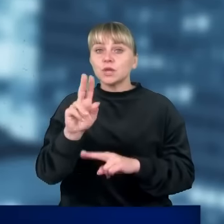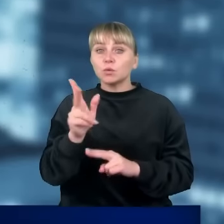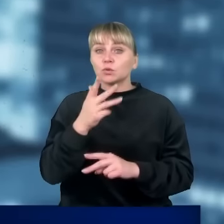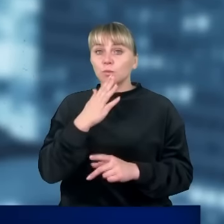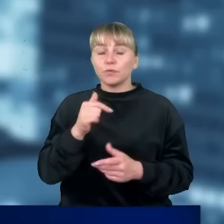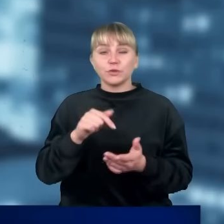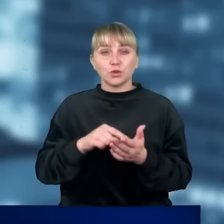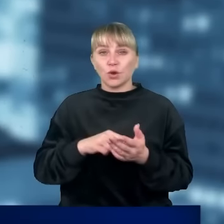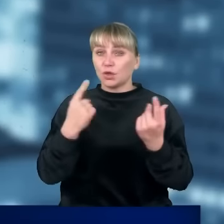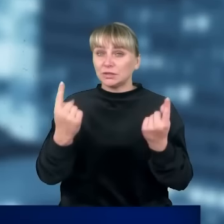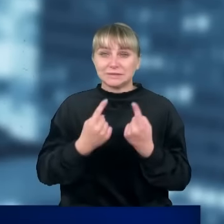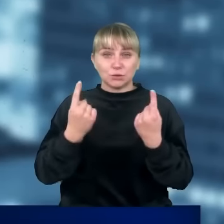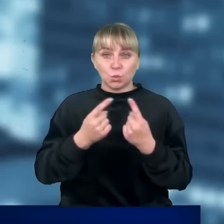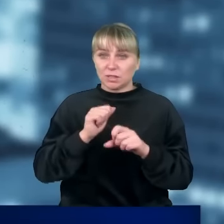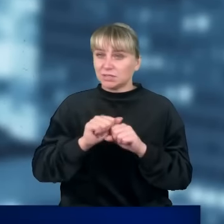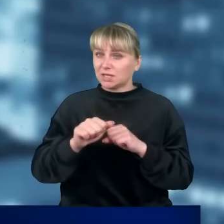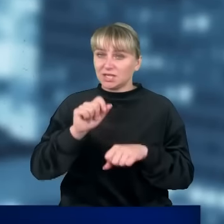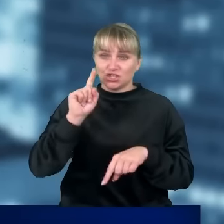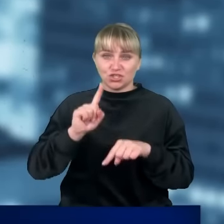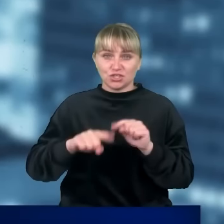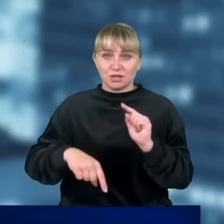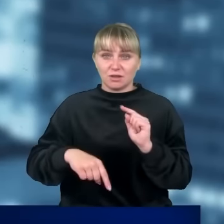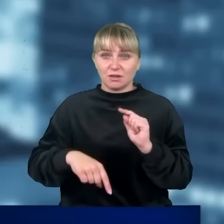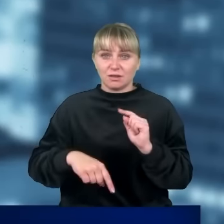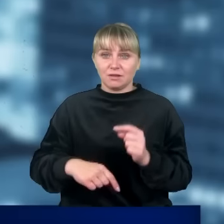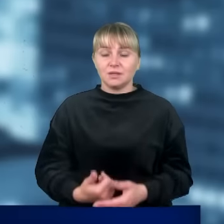jako złą.